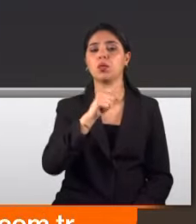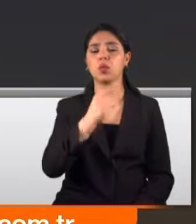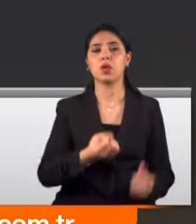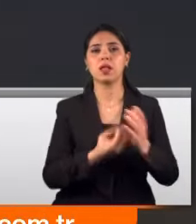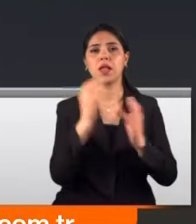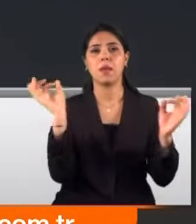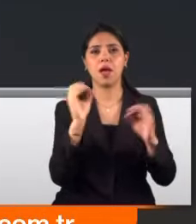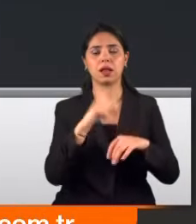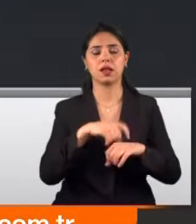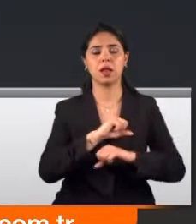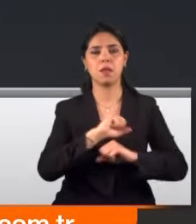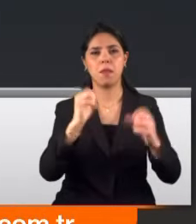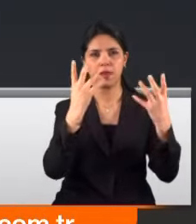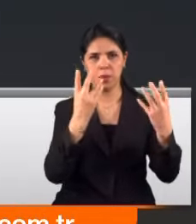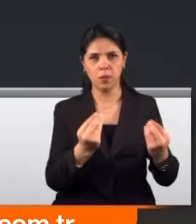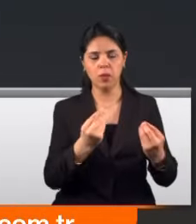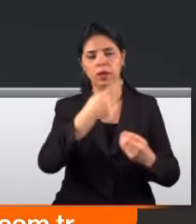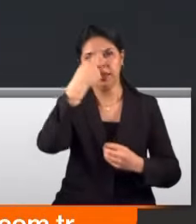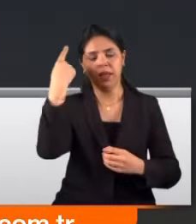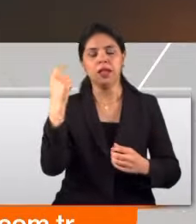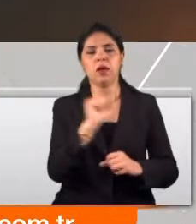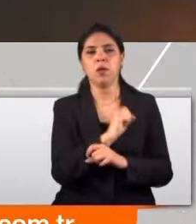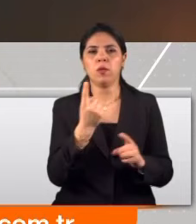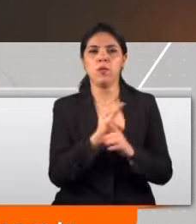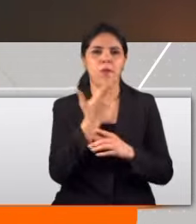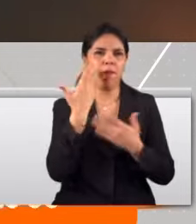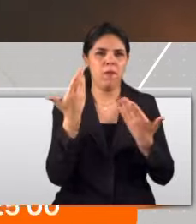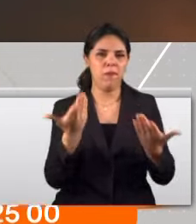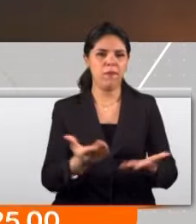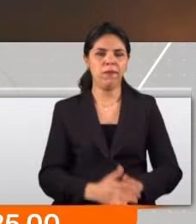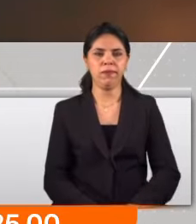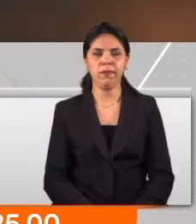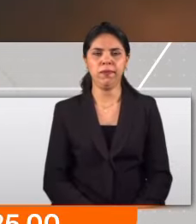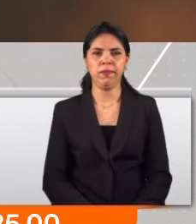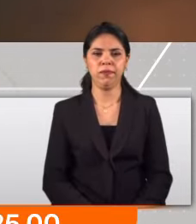peşe patlamalar yaşandı. Neyse ki korkulan olmadı.